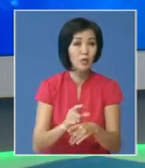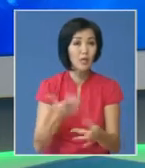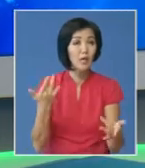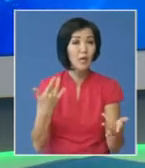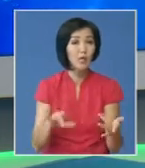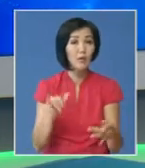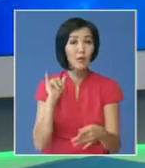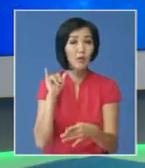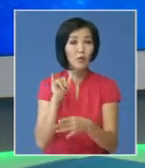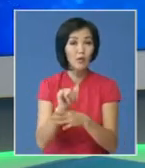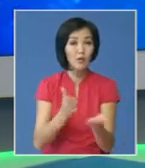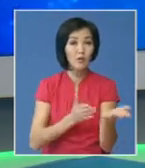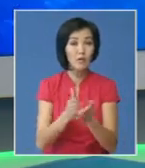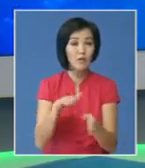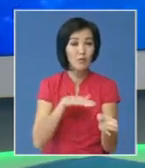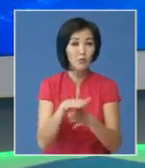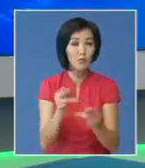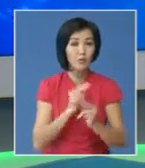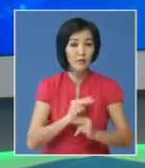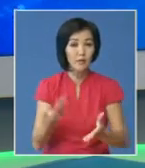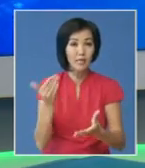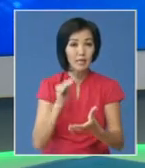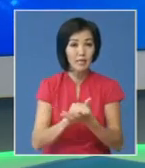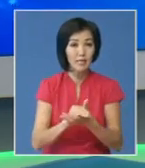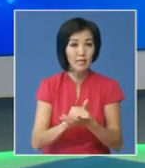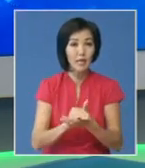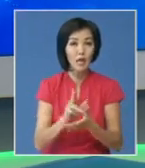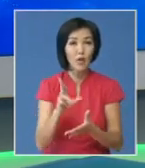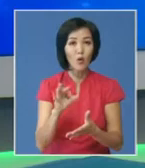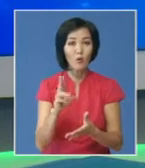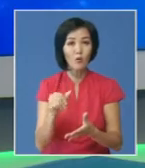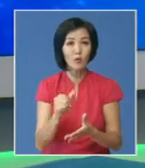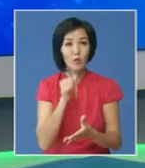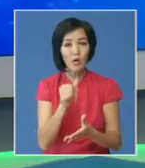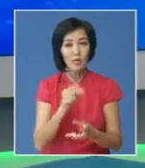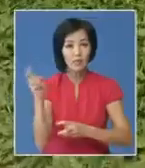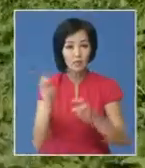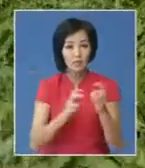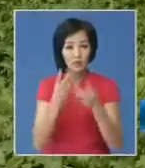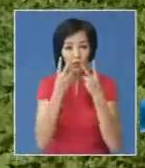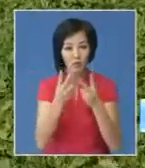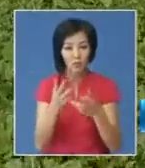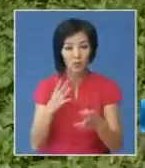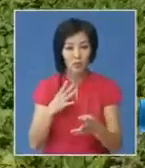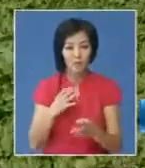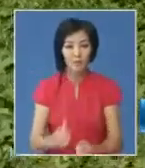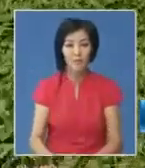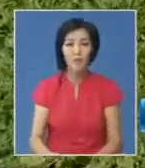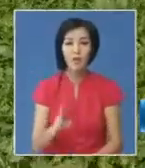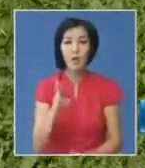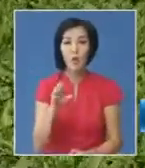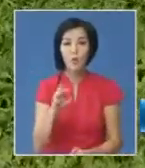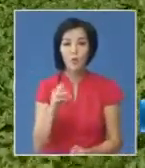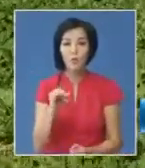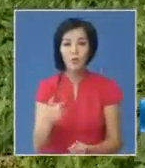меймандарды осы салада атқарылған жұмыстармен таныстырды. Көксу қант зауытында көрсетті. Әлім Таяр, Көксу аудандағы